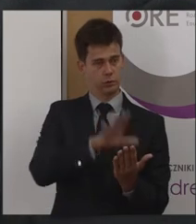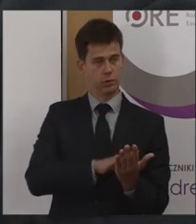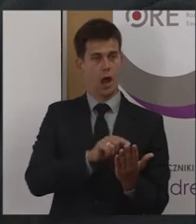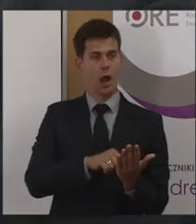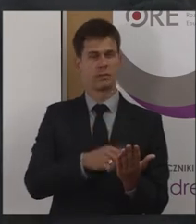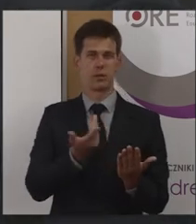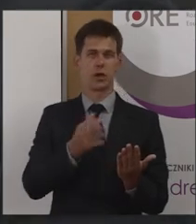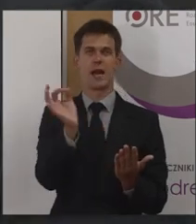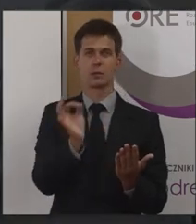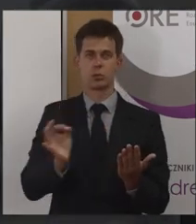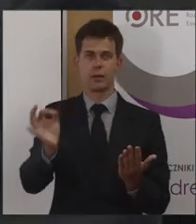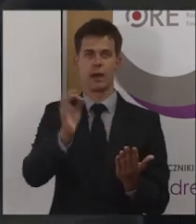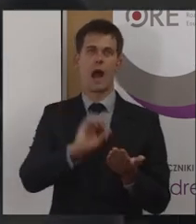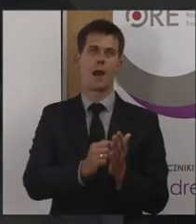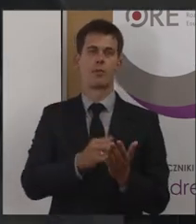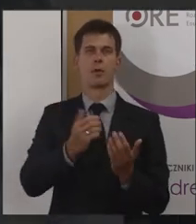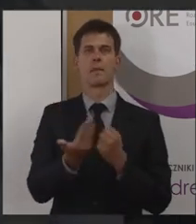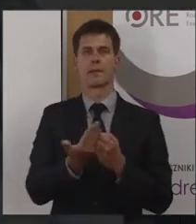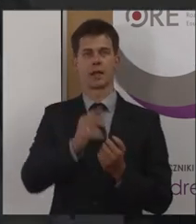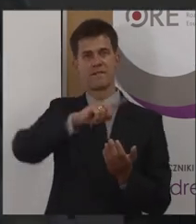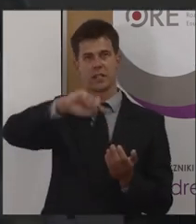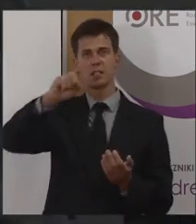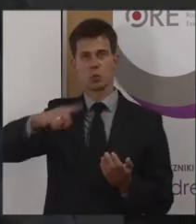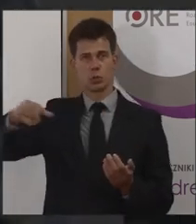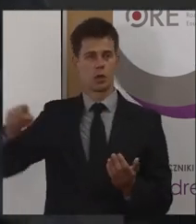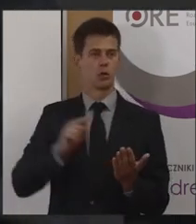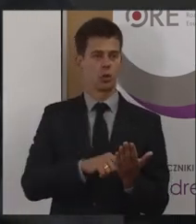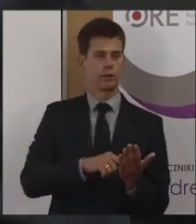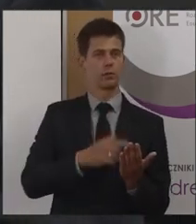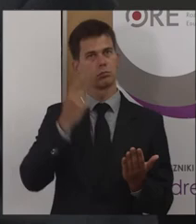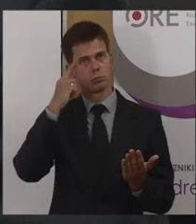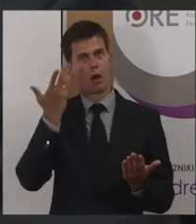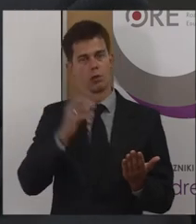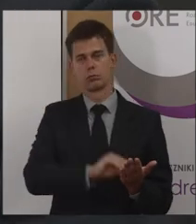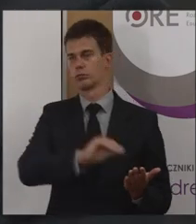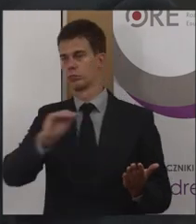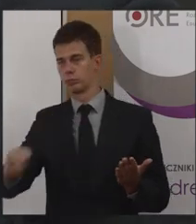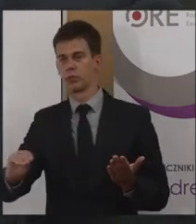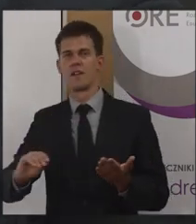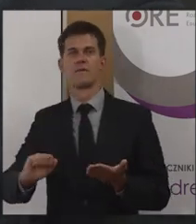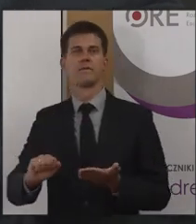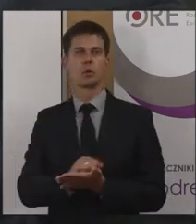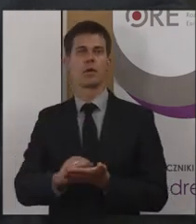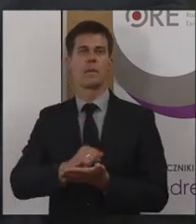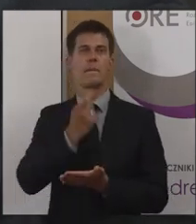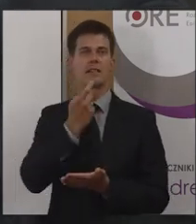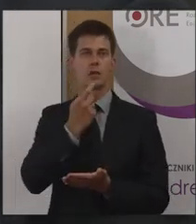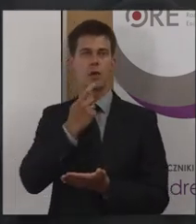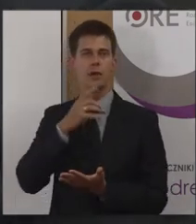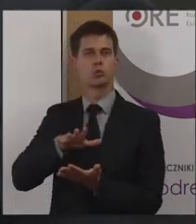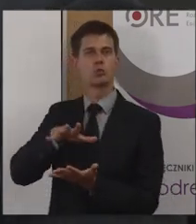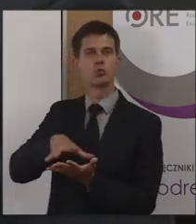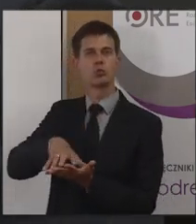których jakby nie da się w każdej szkole wydrukować, czy na zwykłej drukarce, te wygrzewane mapy fajne.